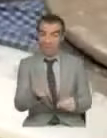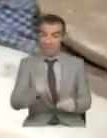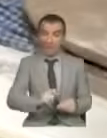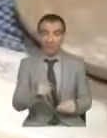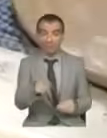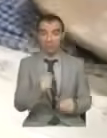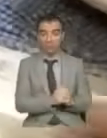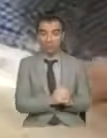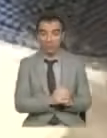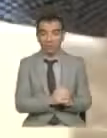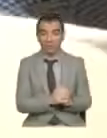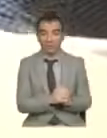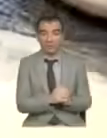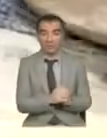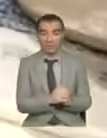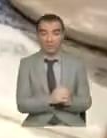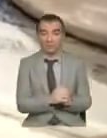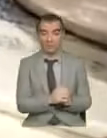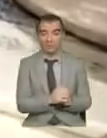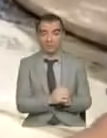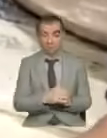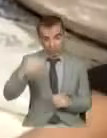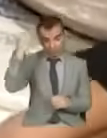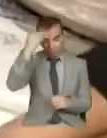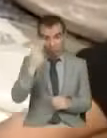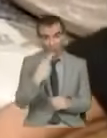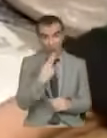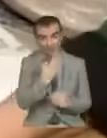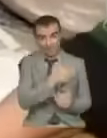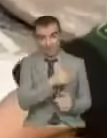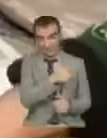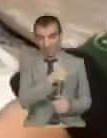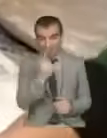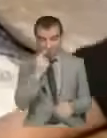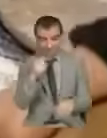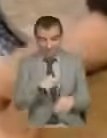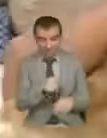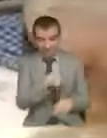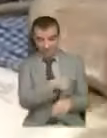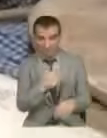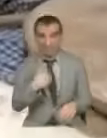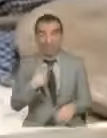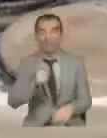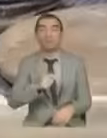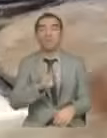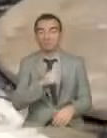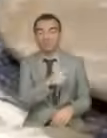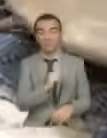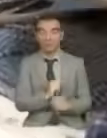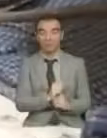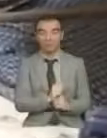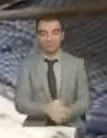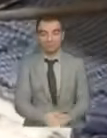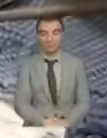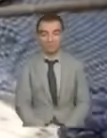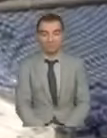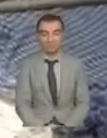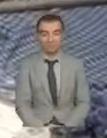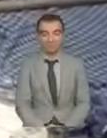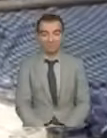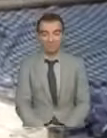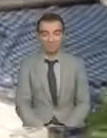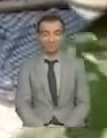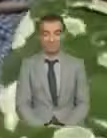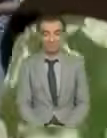yaptırıyorlar. Gerçekten marifetmişim. Muhtarım sen de zannettin ki ben yapamayacağım. Evet, baktım öyle yapamayacağım dedim. Yapmıyormuşum